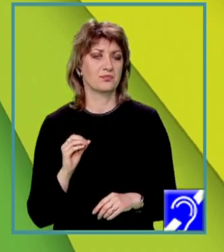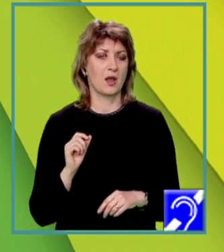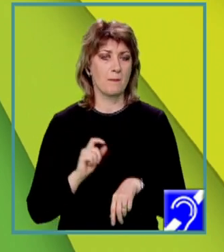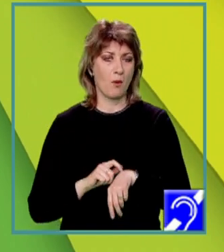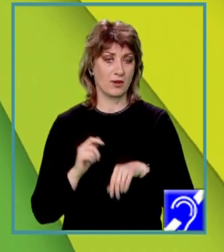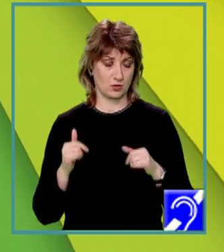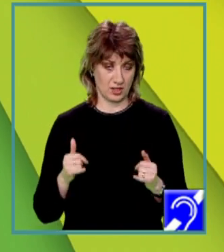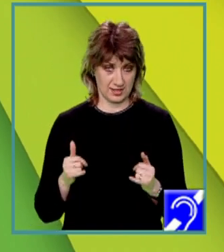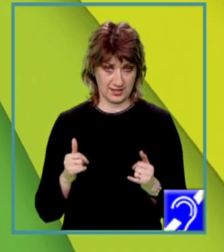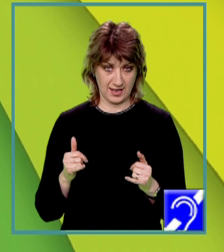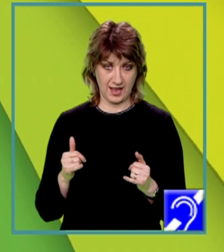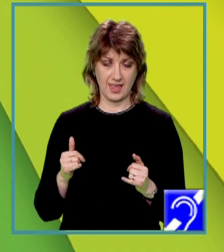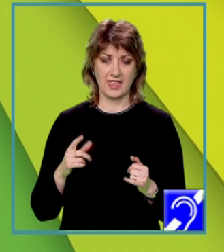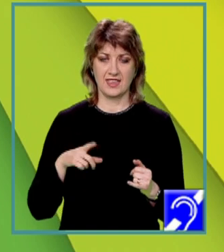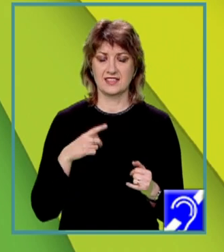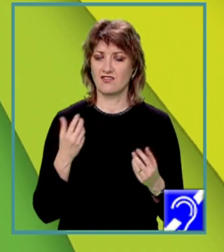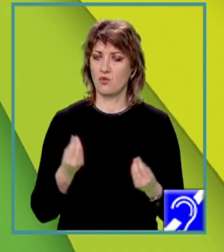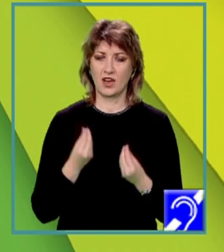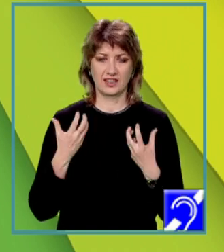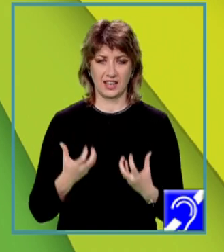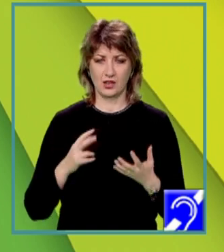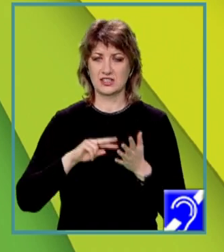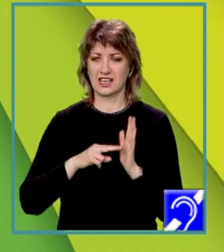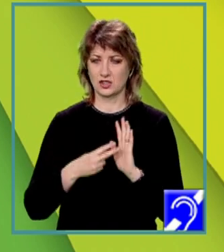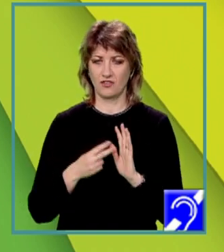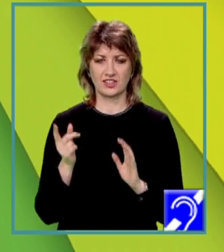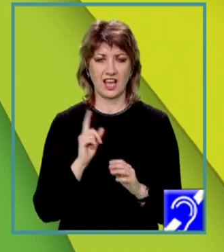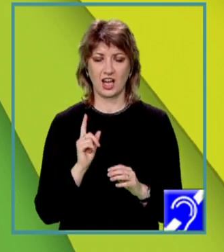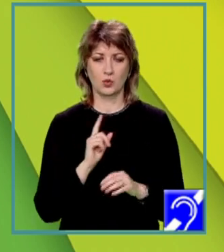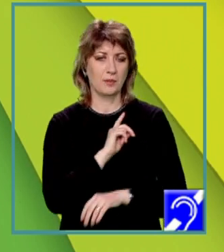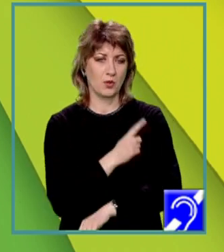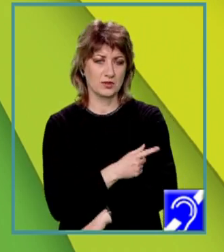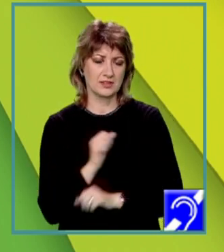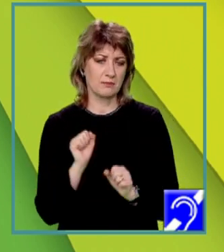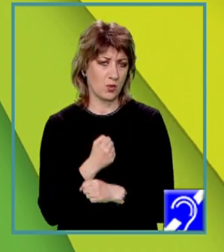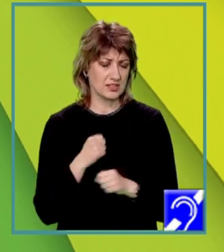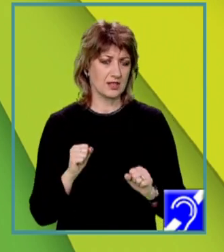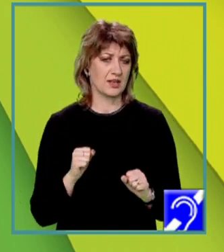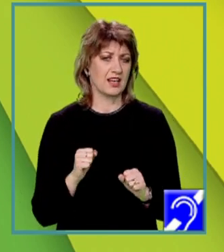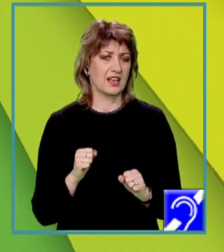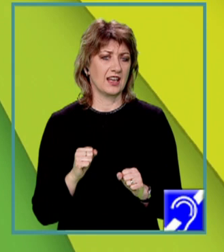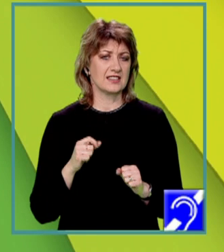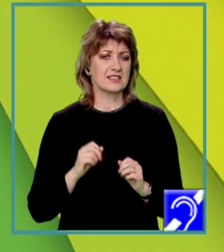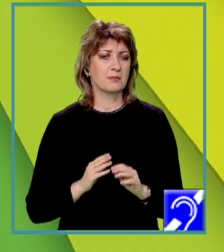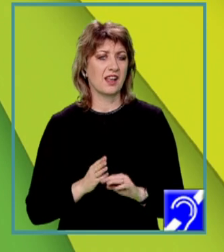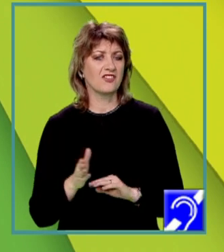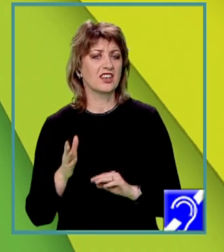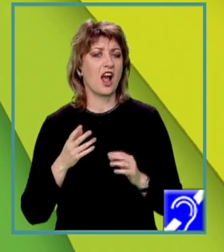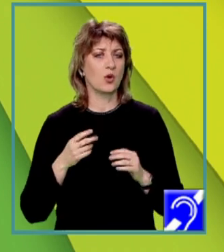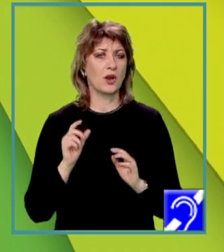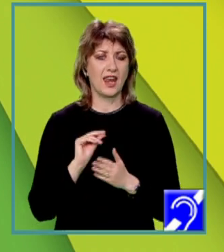momentul acesta nu este foarte greu să rezolvăm dacă nu imposibil dar promisiunea este că spre finalul lecției